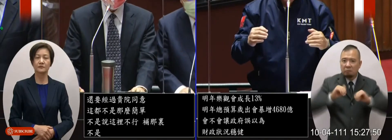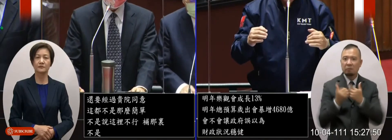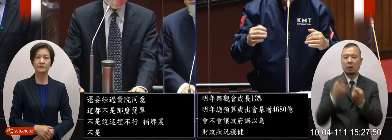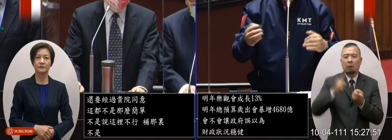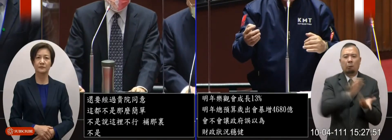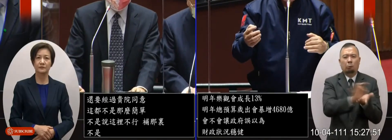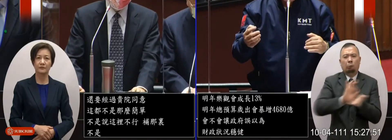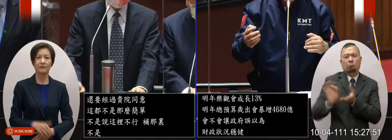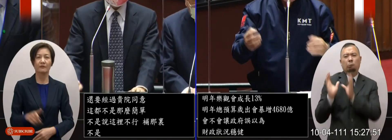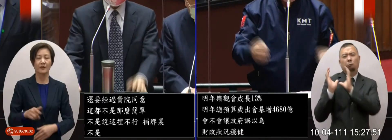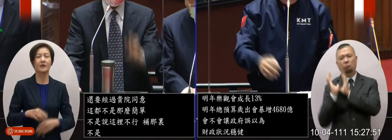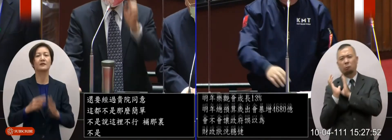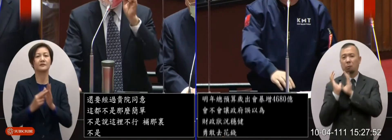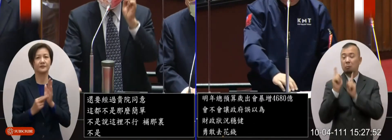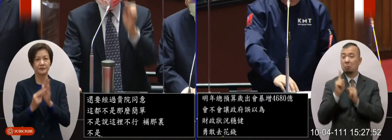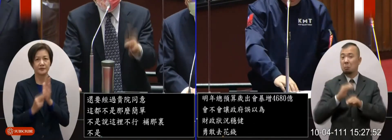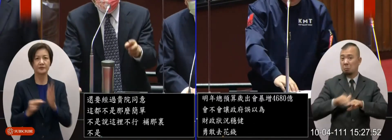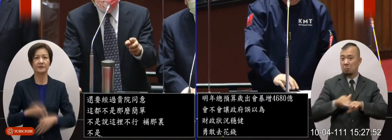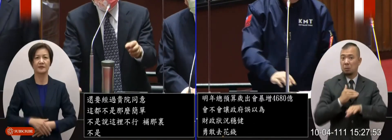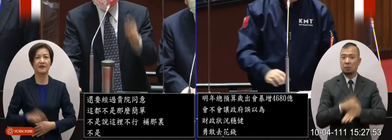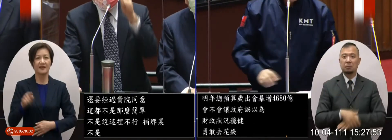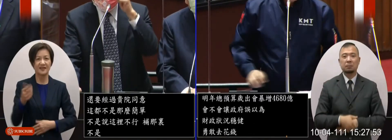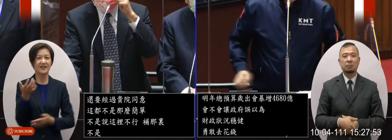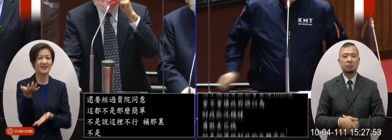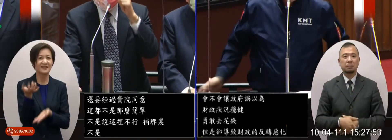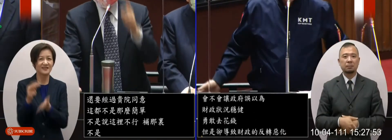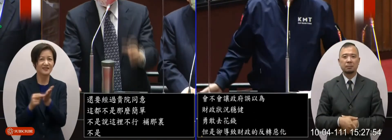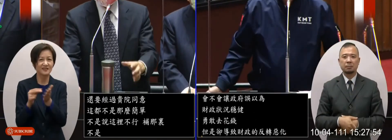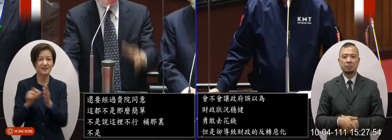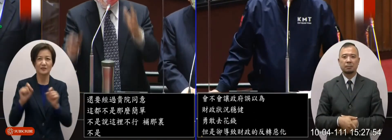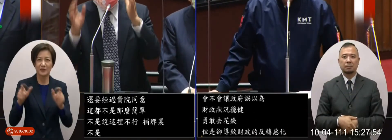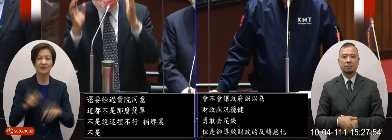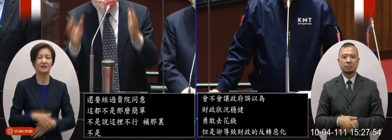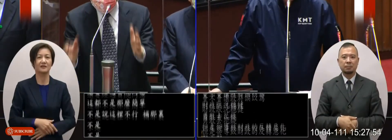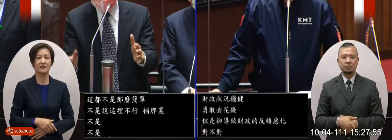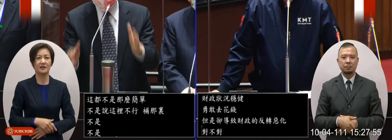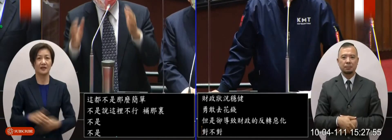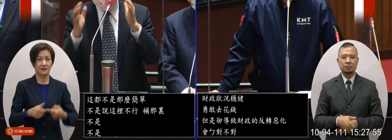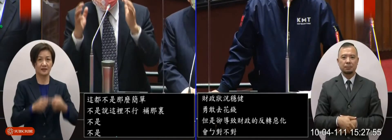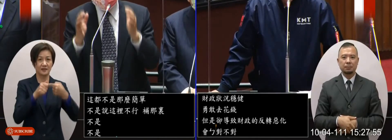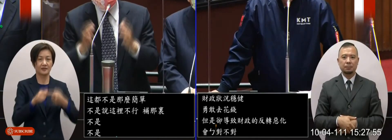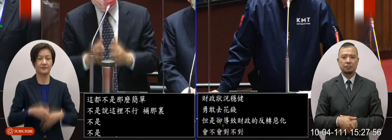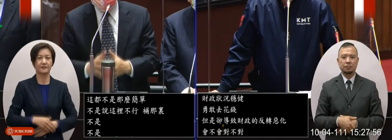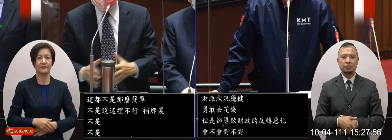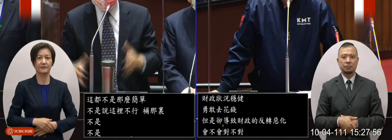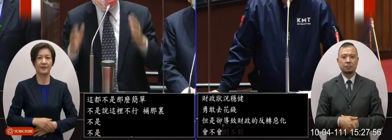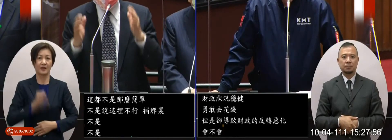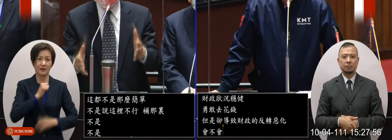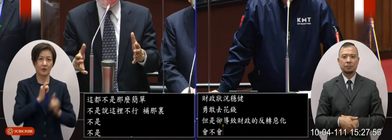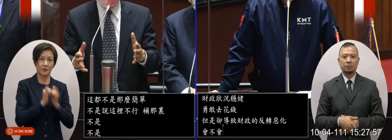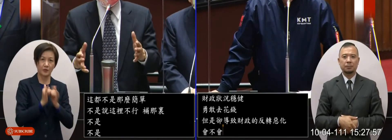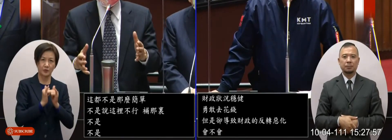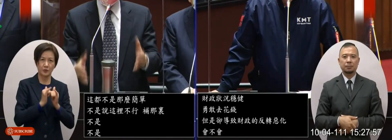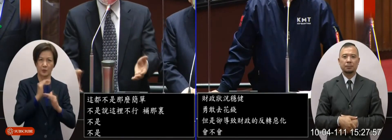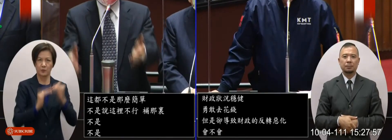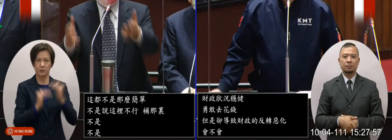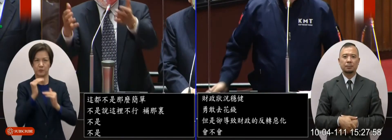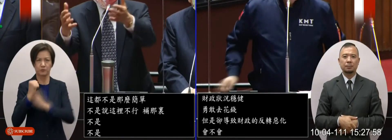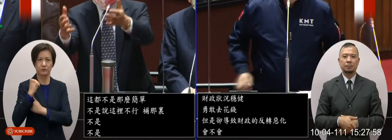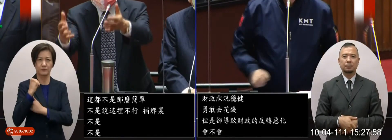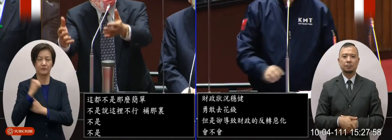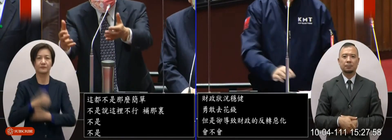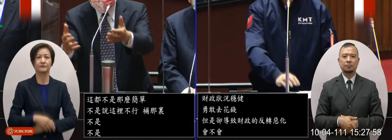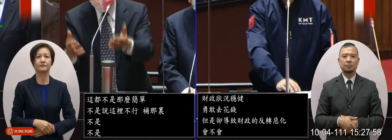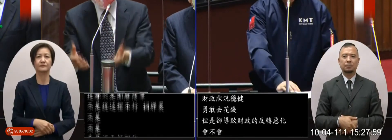要， 会不会 这个正好相反？第一，是因为国人同胞一体努力，我